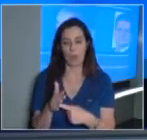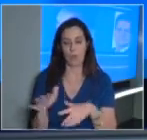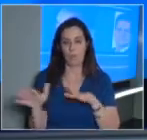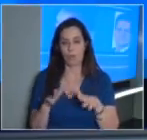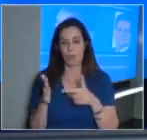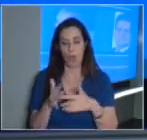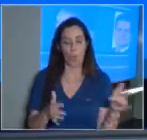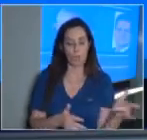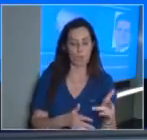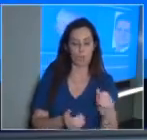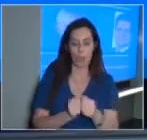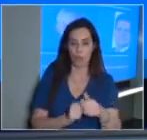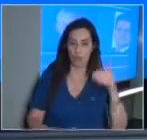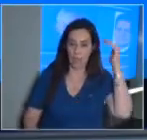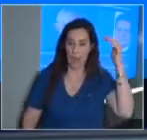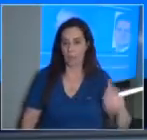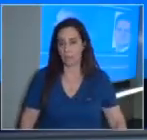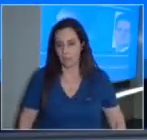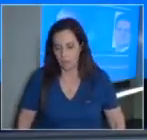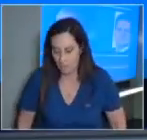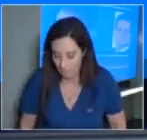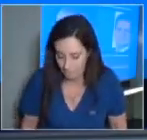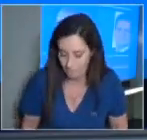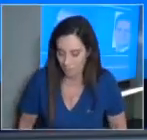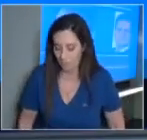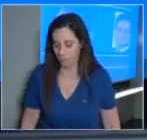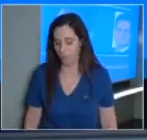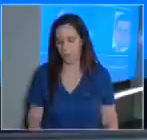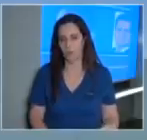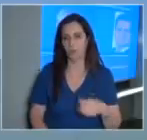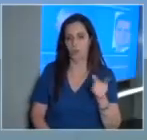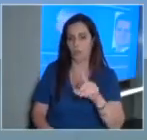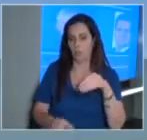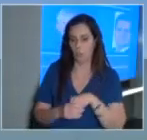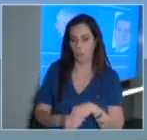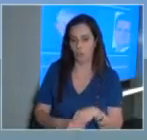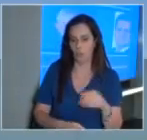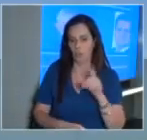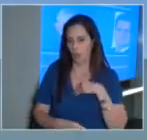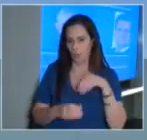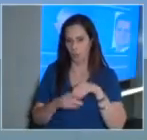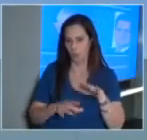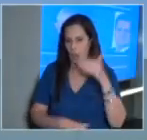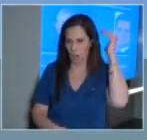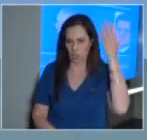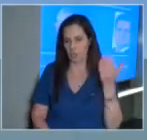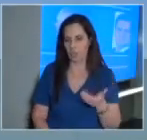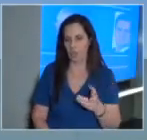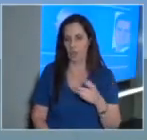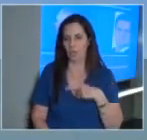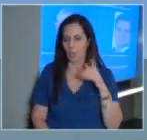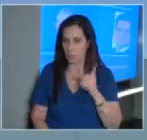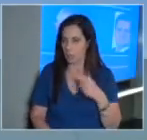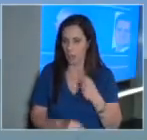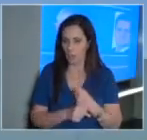בממשלה של האופוזיציה או של גנץ, למשל. שלא יהיה לכם בה כנראה מקום. בוודאי שלא יהיה לנו מקום, אבל אנחנו